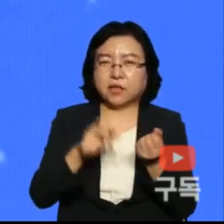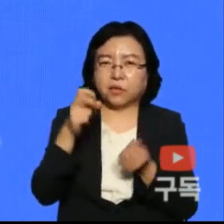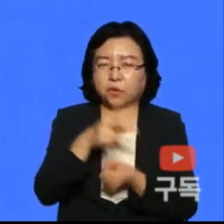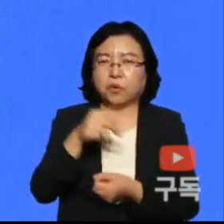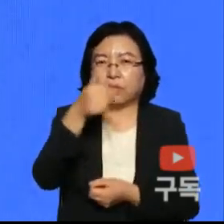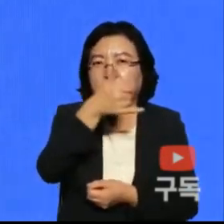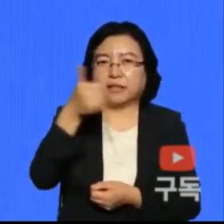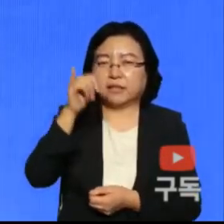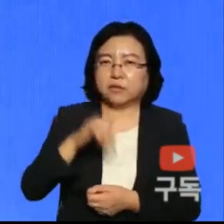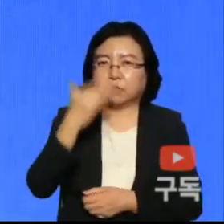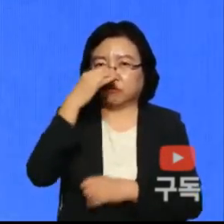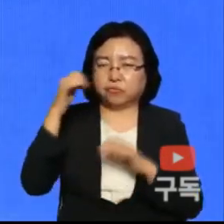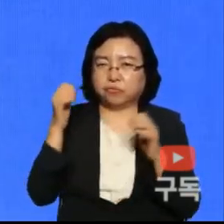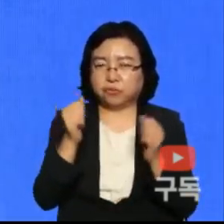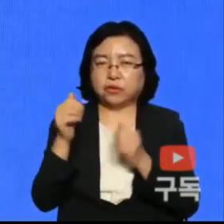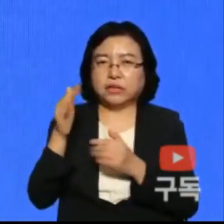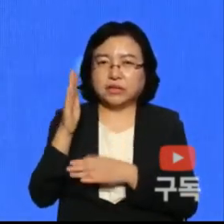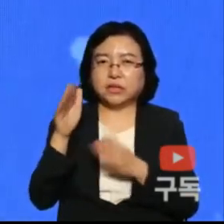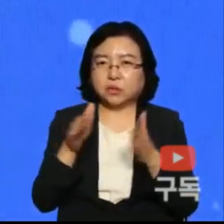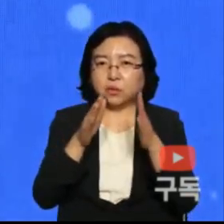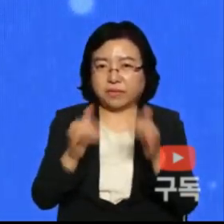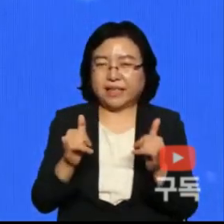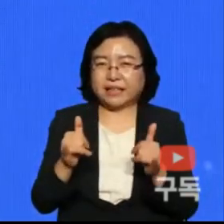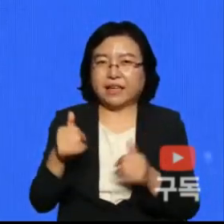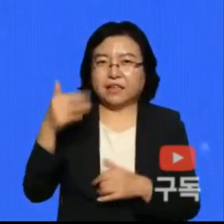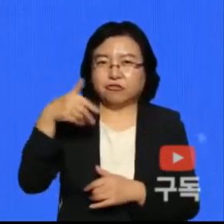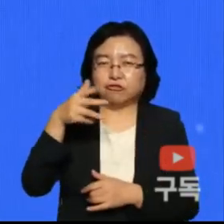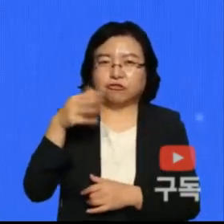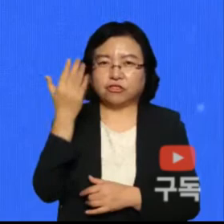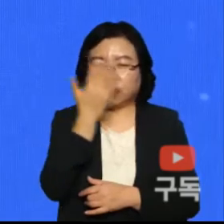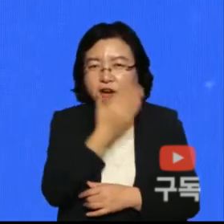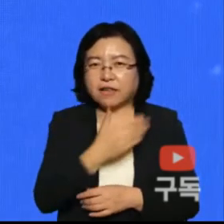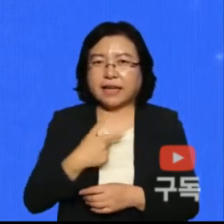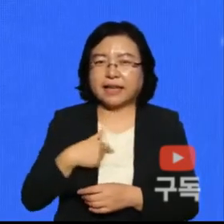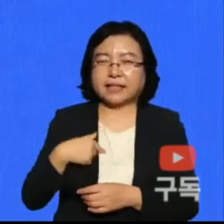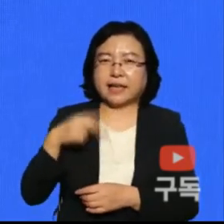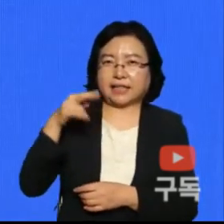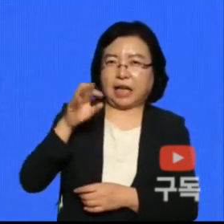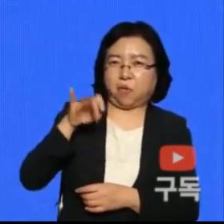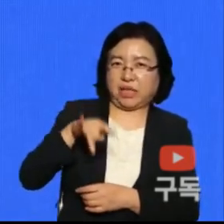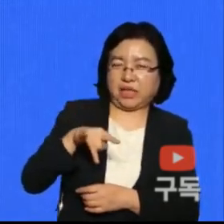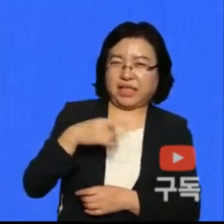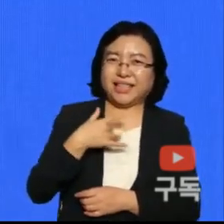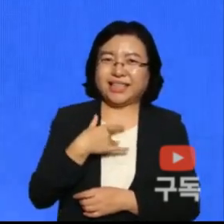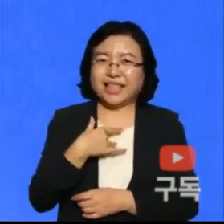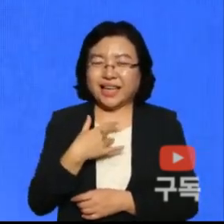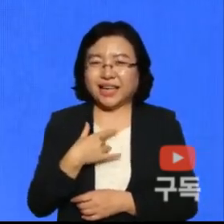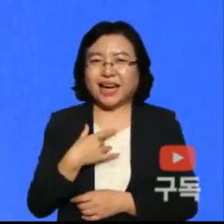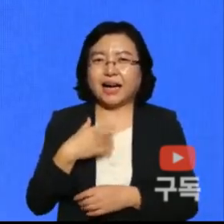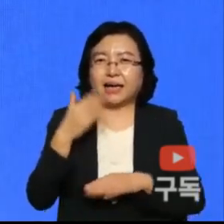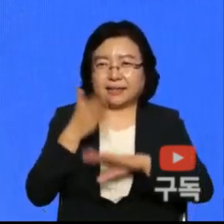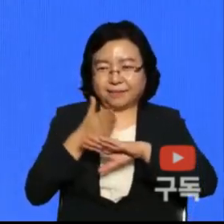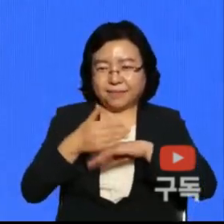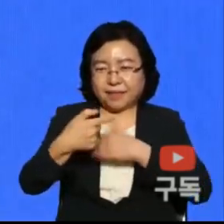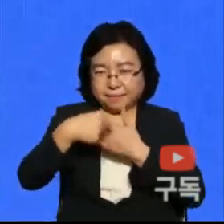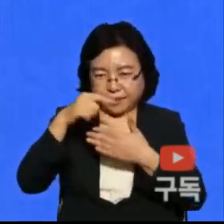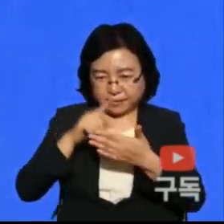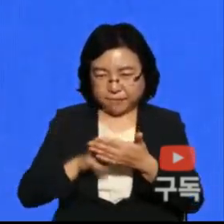도민 여러분께 충청의 4위 요 난 국민 일꾼이 제명이 감사의 마음을 담아서 인사드립니다